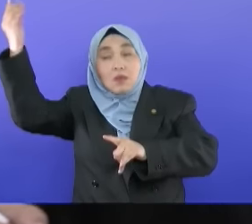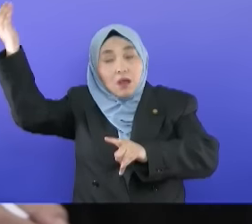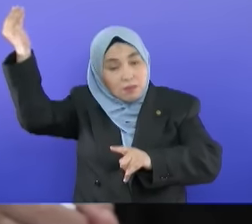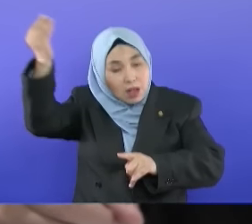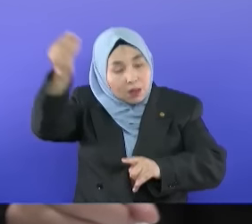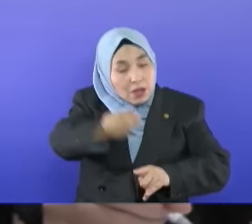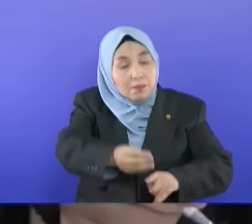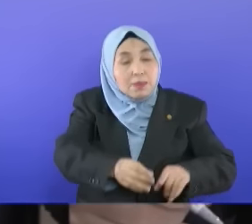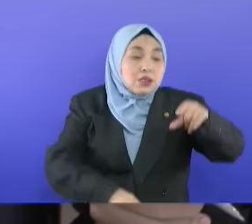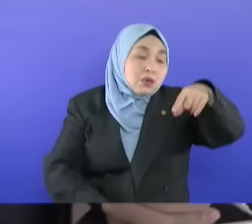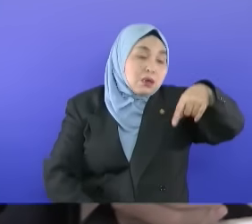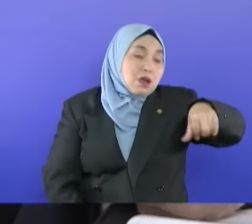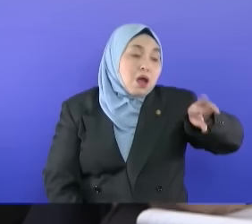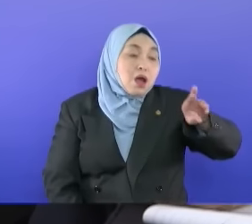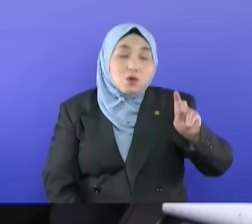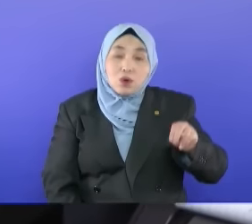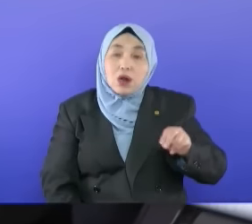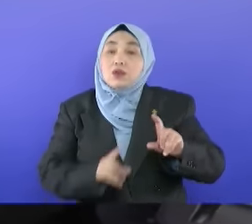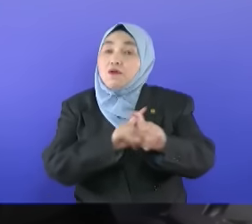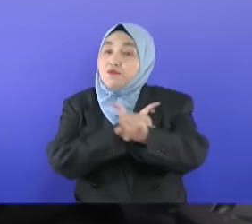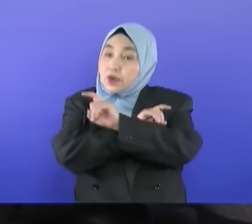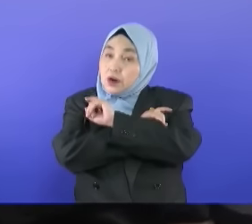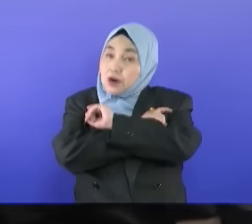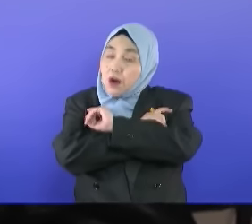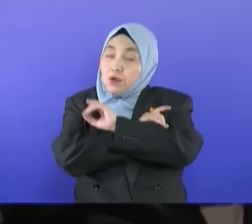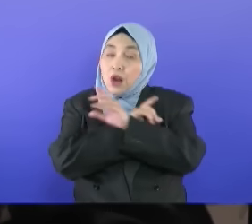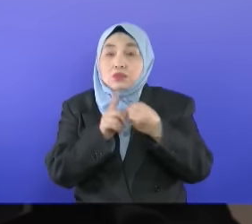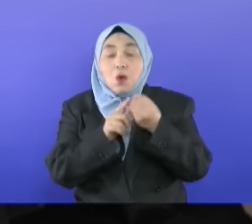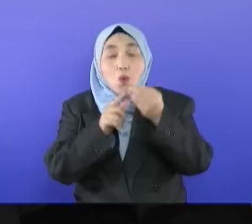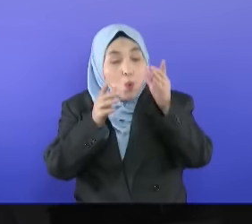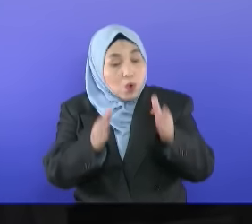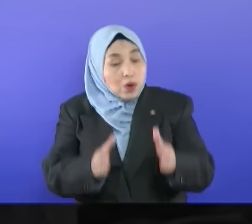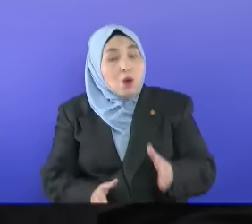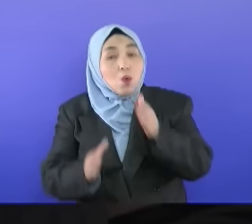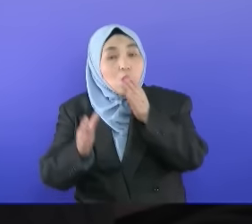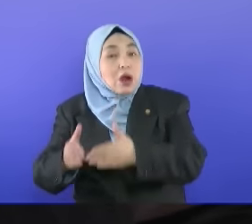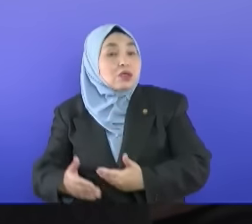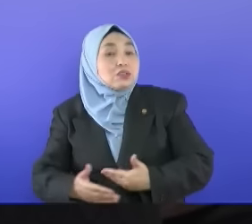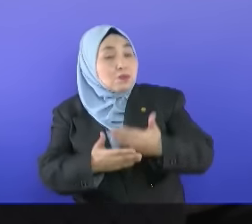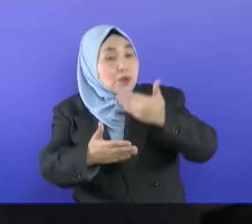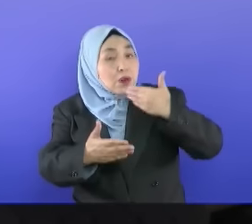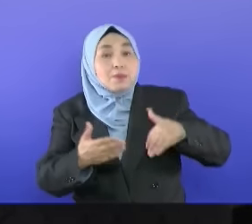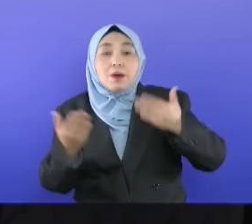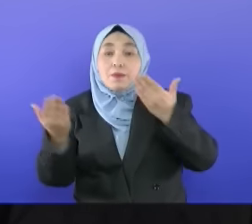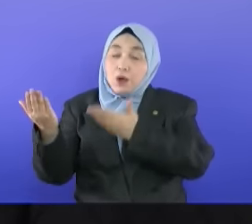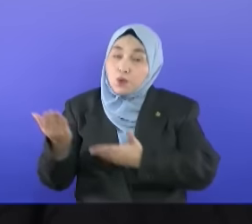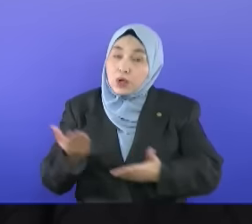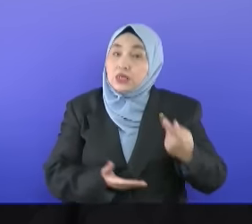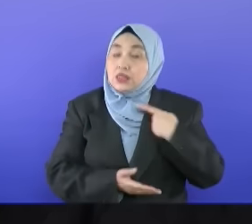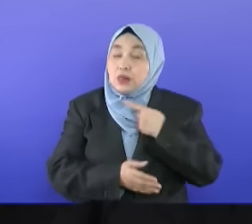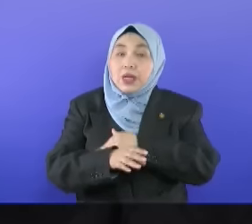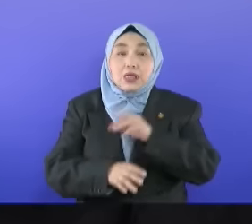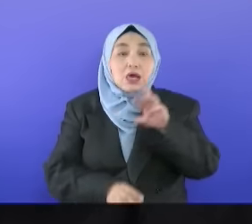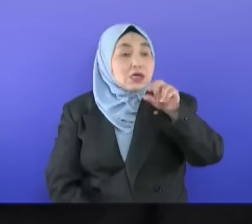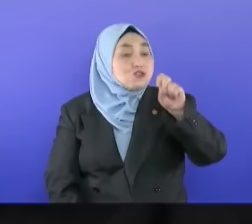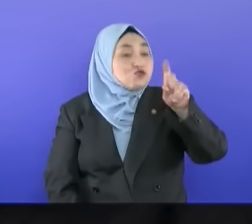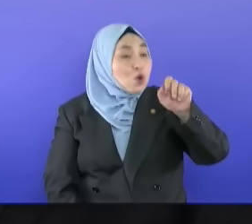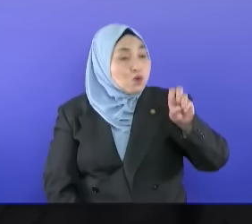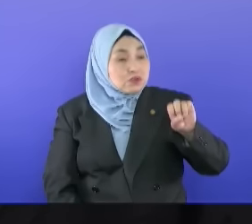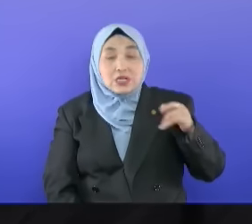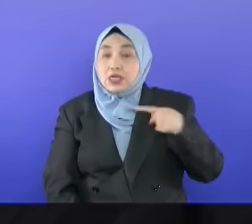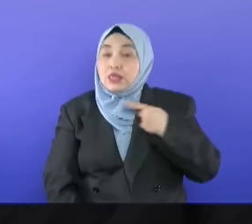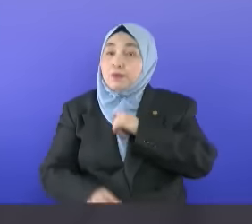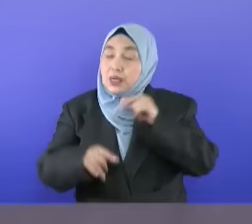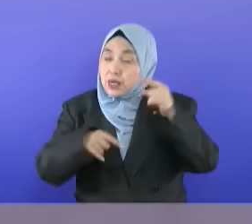kepada Qarun ataupun pada Firaun dan juga orang-orang sebelum sebelum ini membawa kita kepada resolusi kita pada hari ini